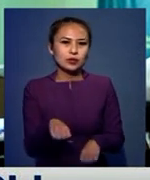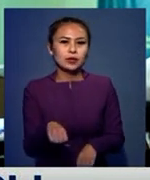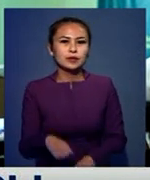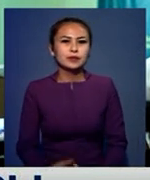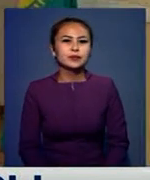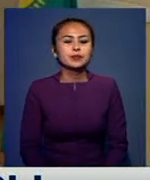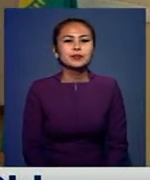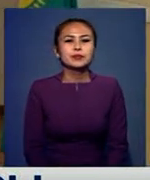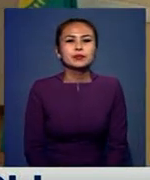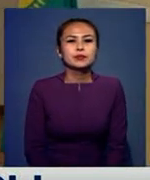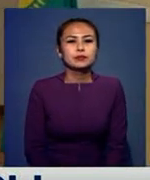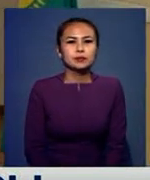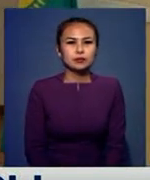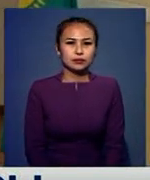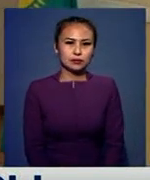отыр.